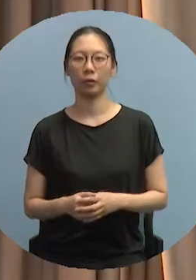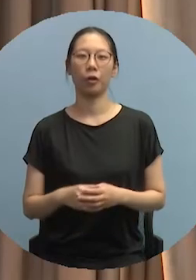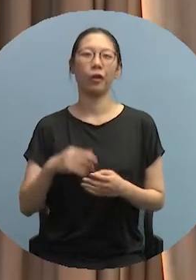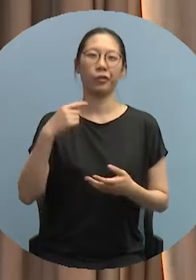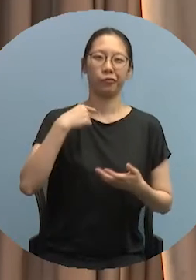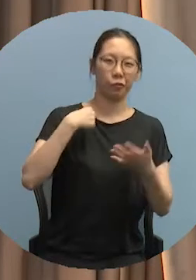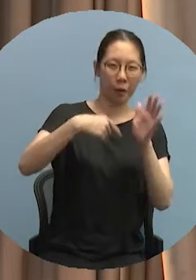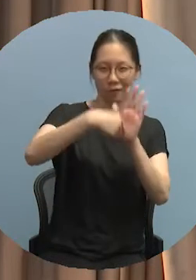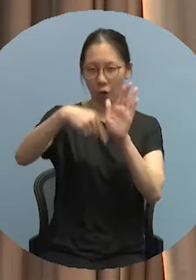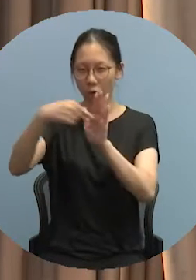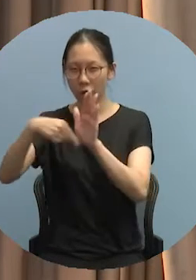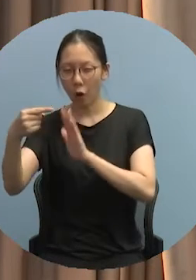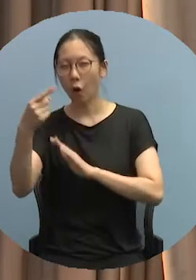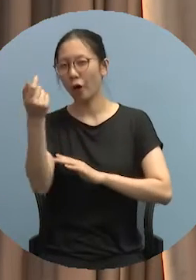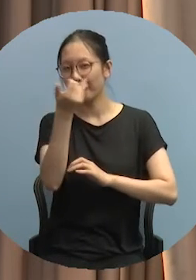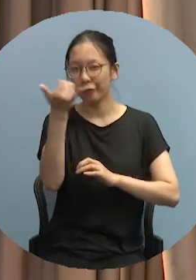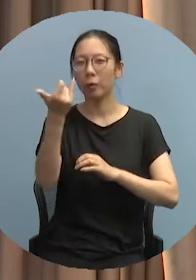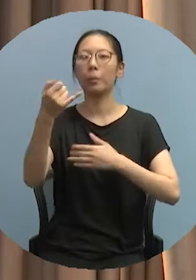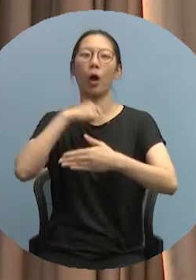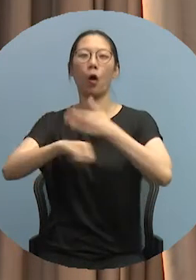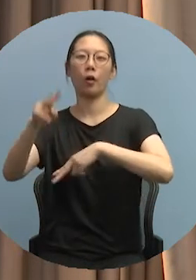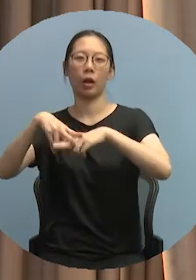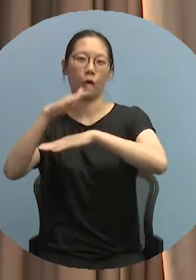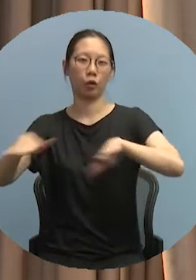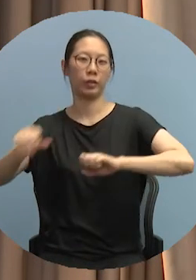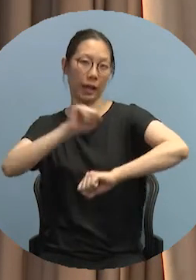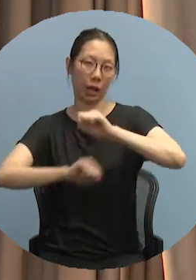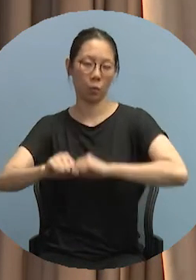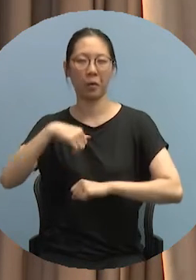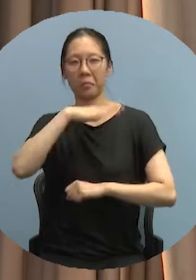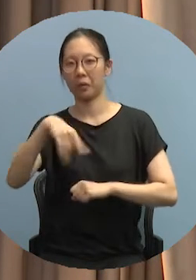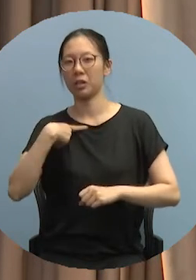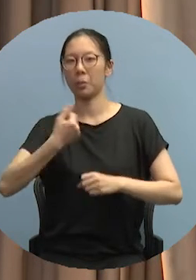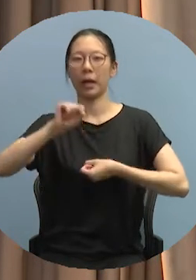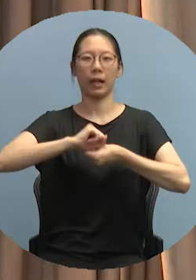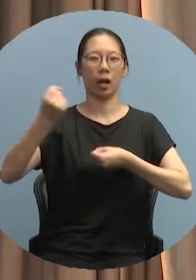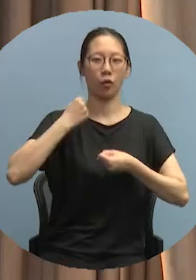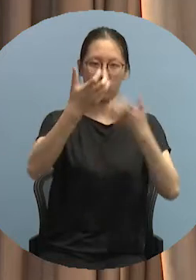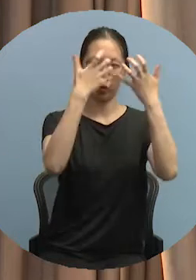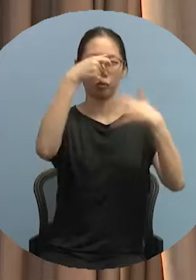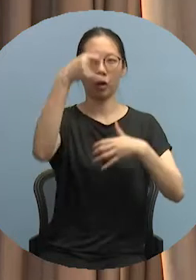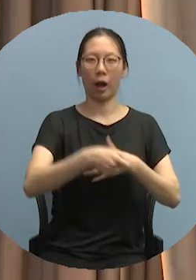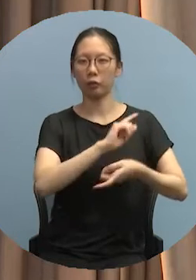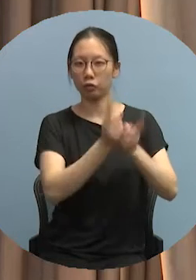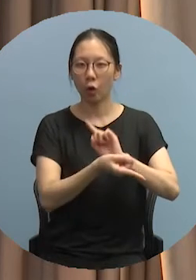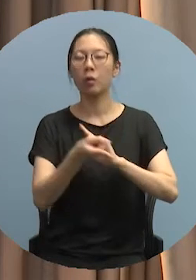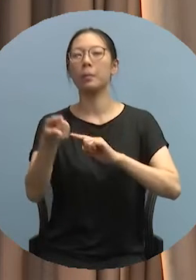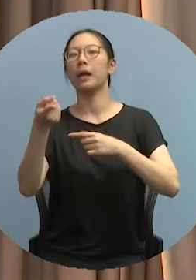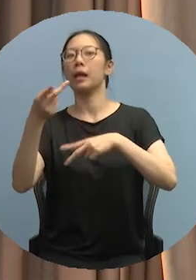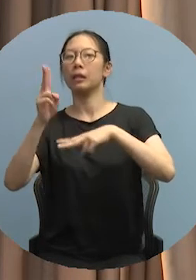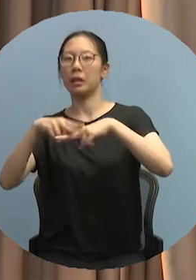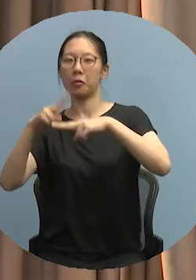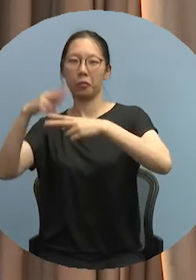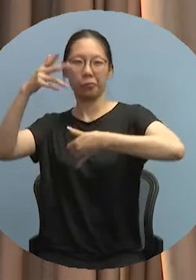為了防範非法甚至危害國家安全的行為，我們必須要加強關注下一代的